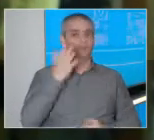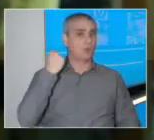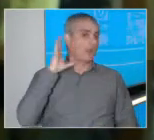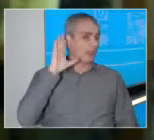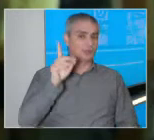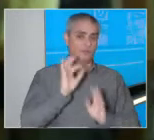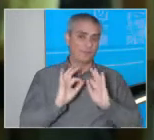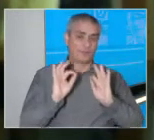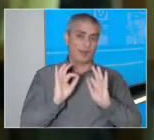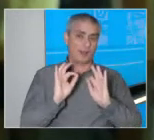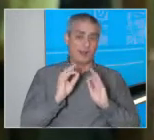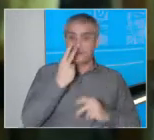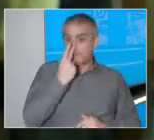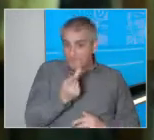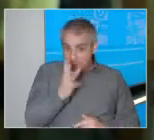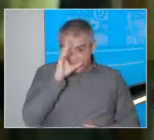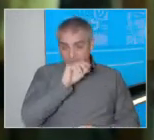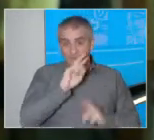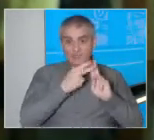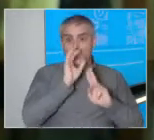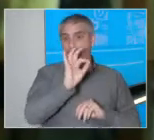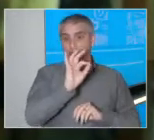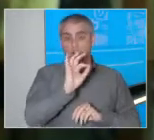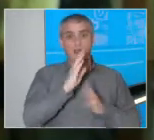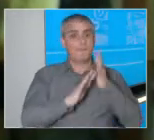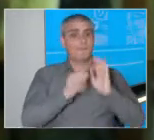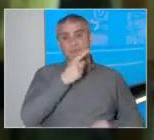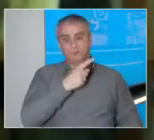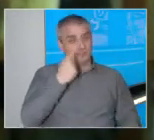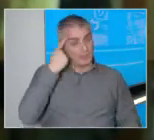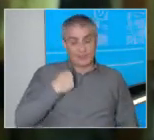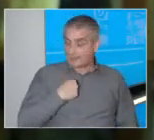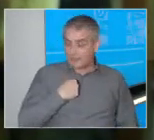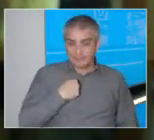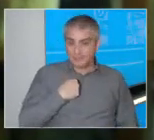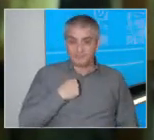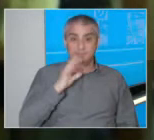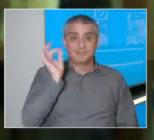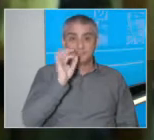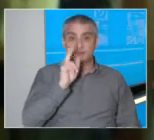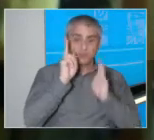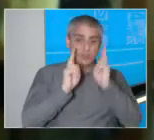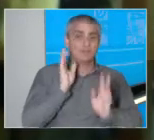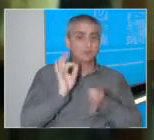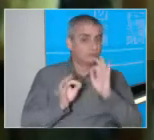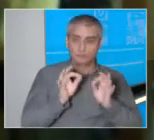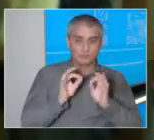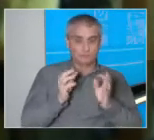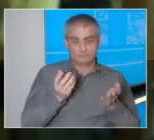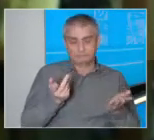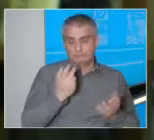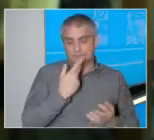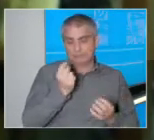אותם בכלל. זאת אומרת, מבחינת תפיסת העולם של בית המשפט, הניהו דתי, הסיכוי שיפסיקו את המשפט הוא